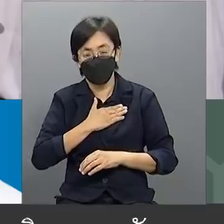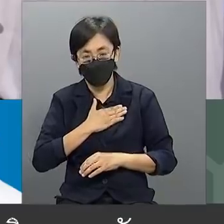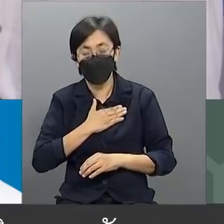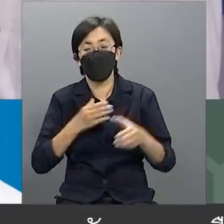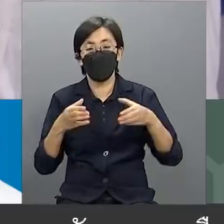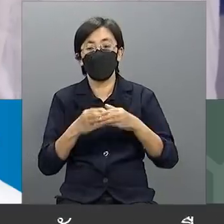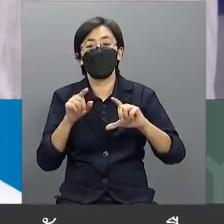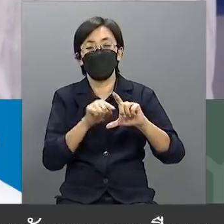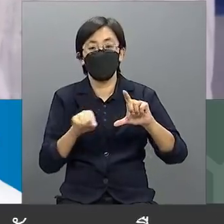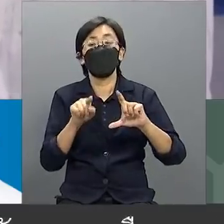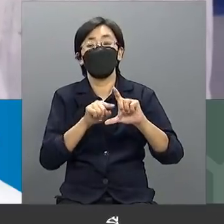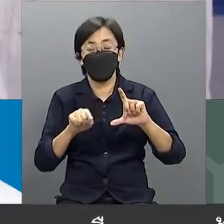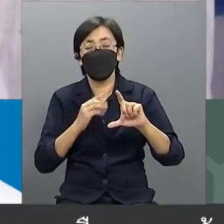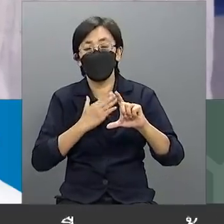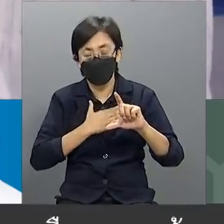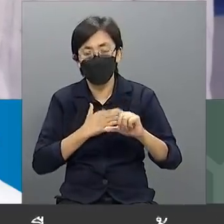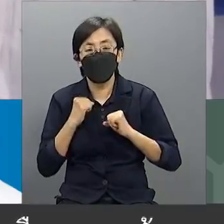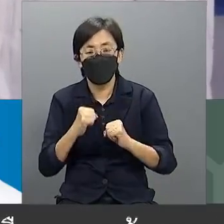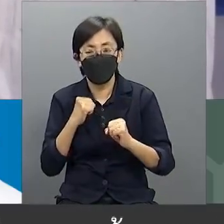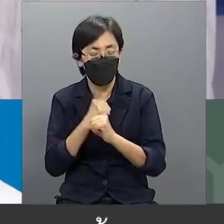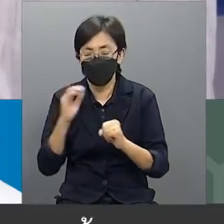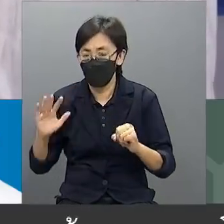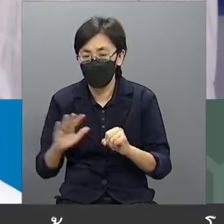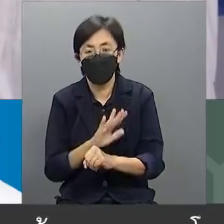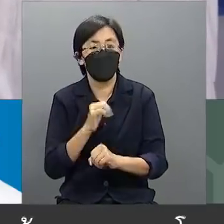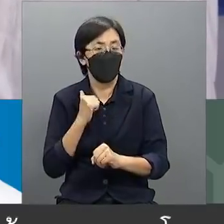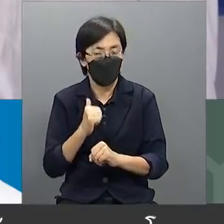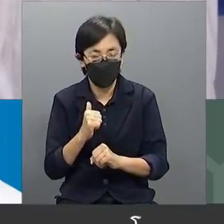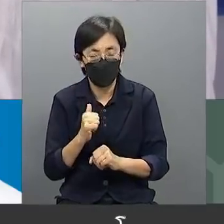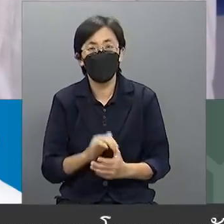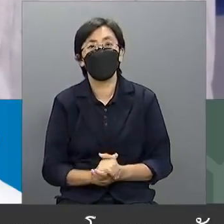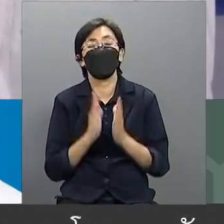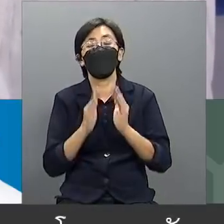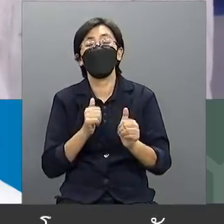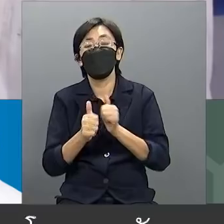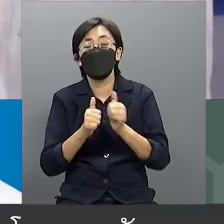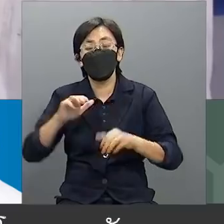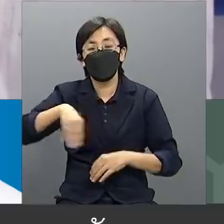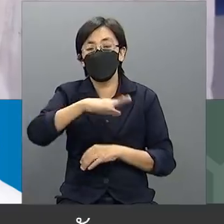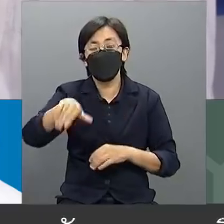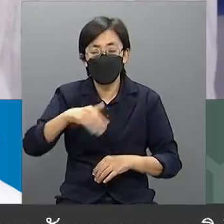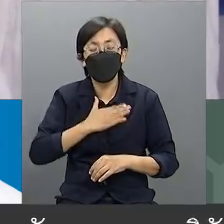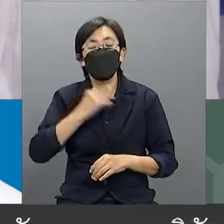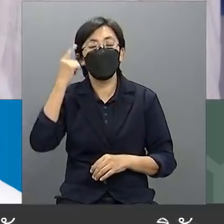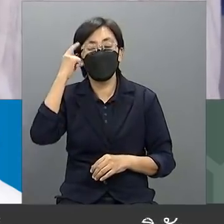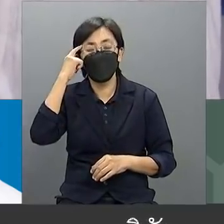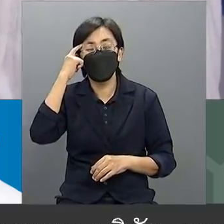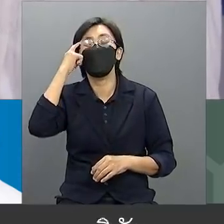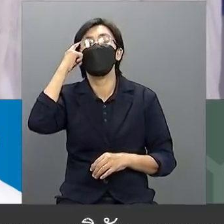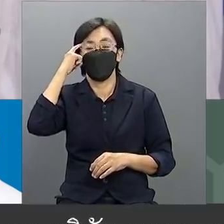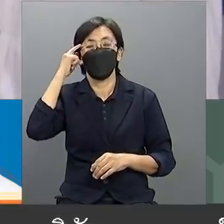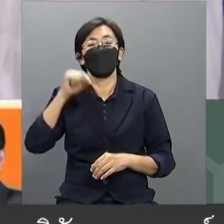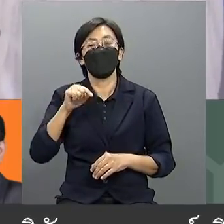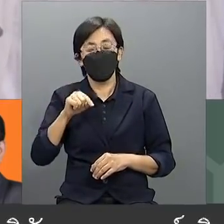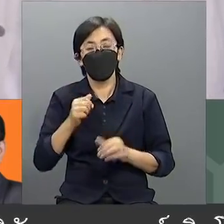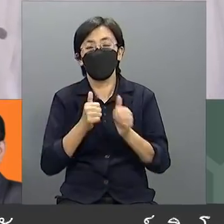ก็ทำจะทำให้ดีที่สุดนะครับสำหรับผู้แข่งขันนะครับทุกคนผมที่บ้าก็นี่แหละครับคือความสวยงามของไปใช้